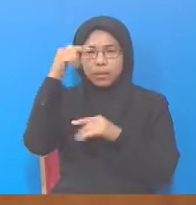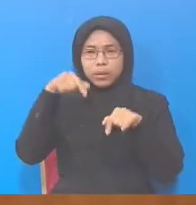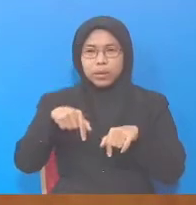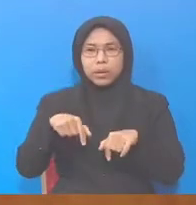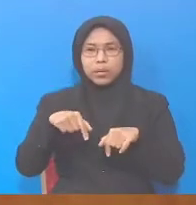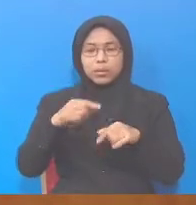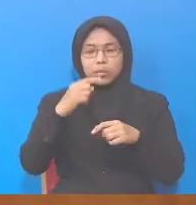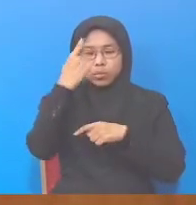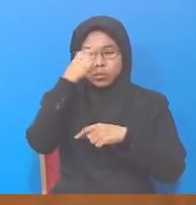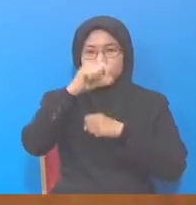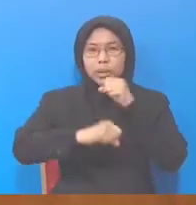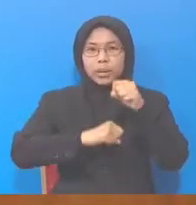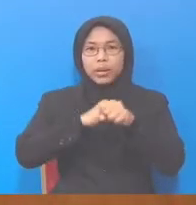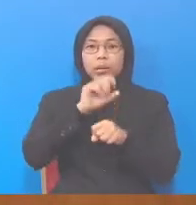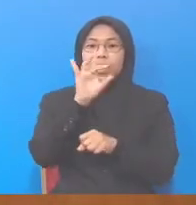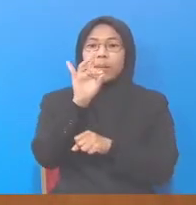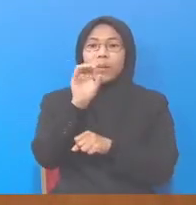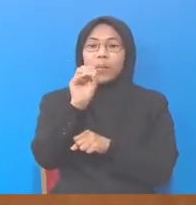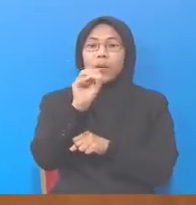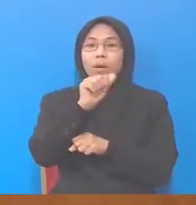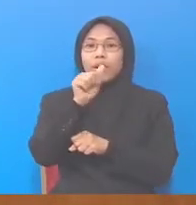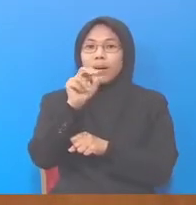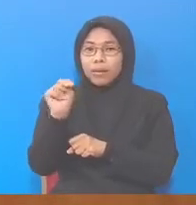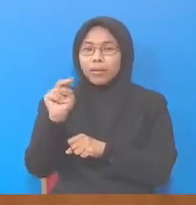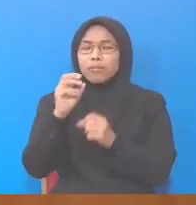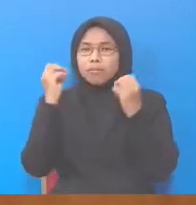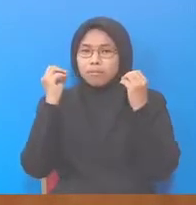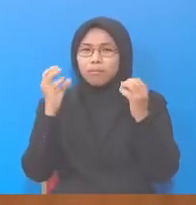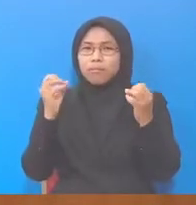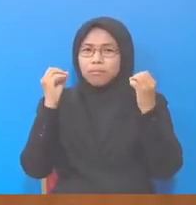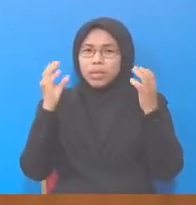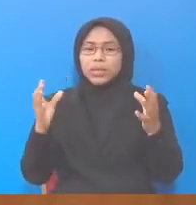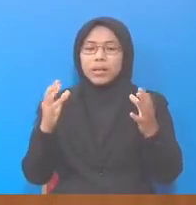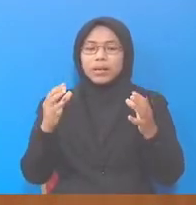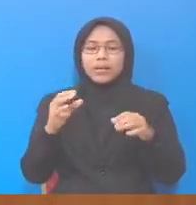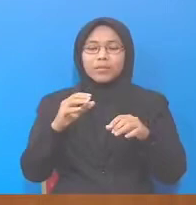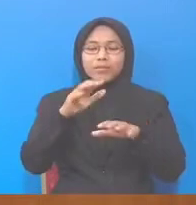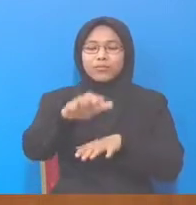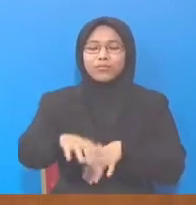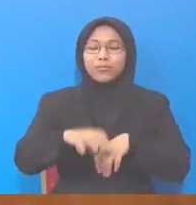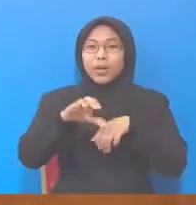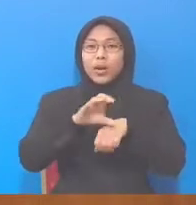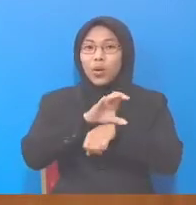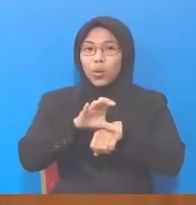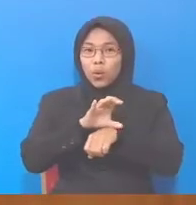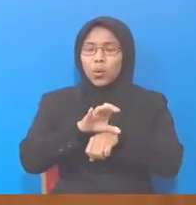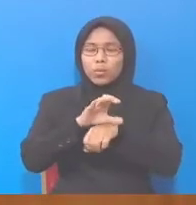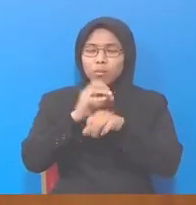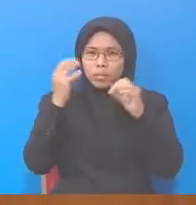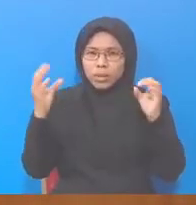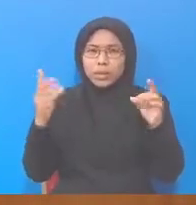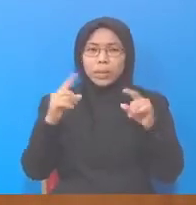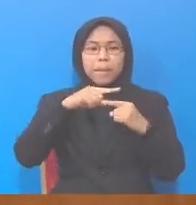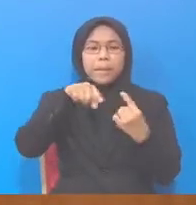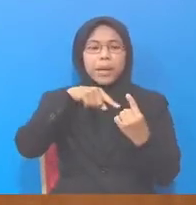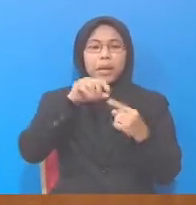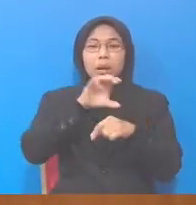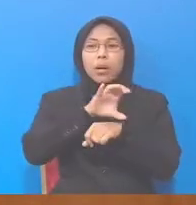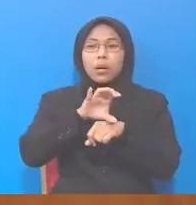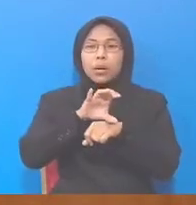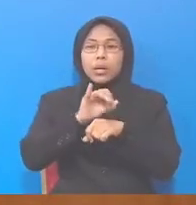Beat di era tahun 80-an banyak penanam penanam pokok kita yang menanam Koko tetapi apabila